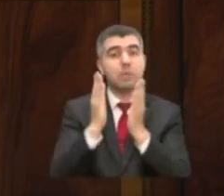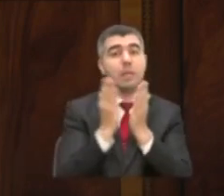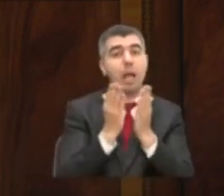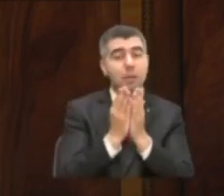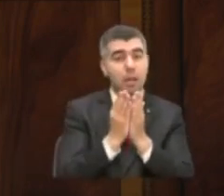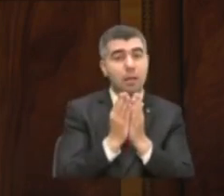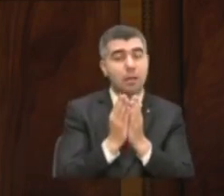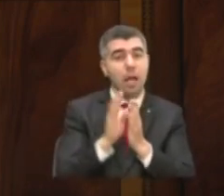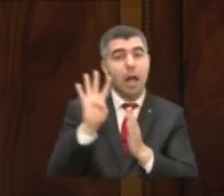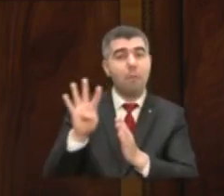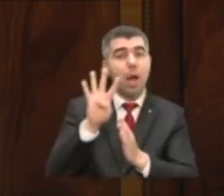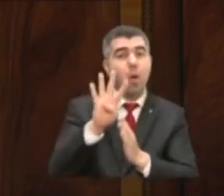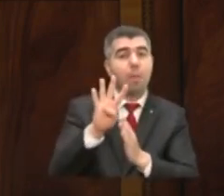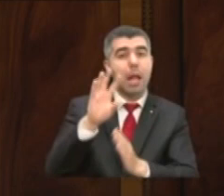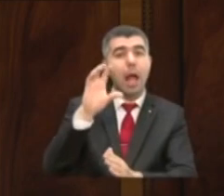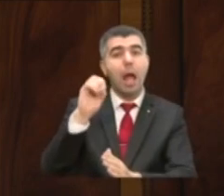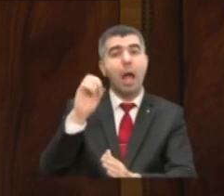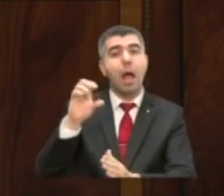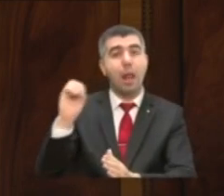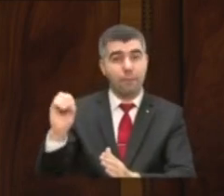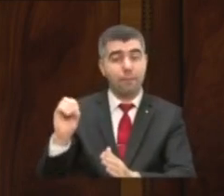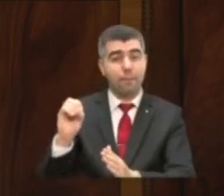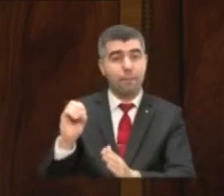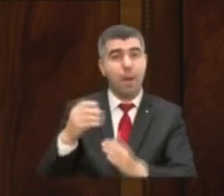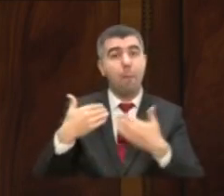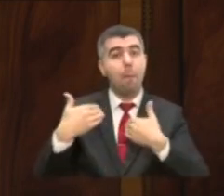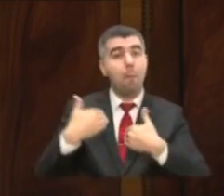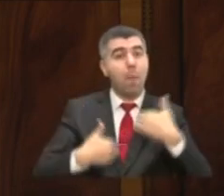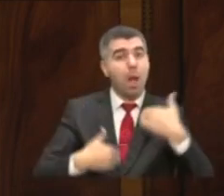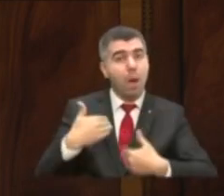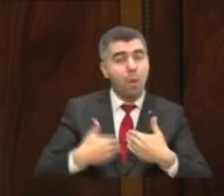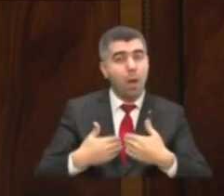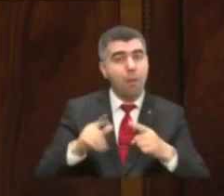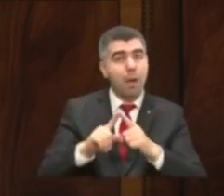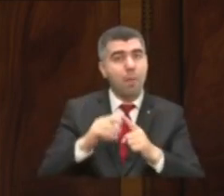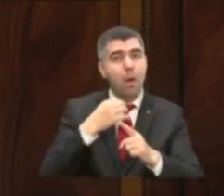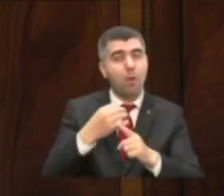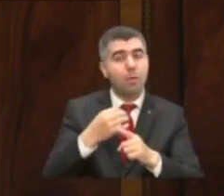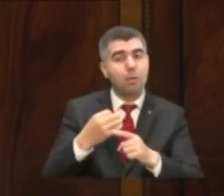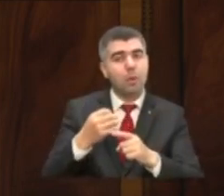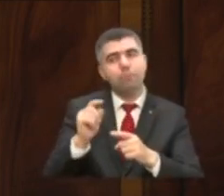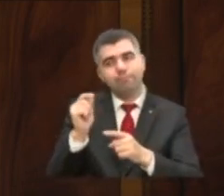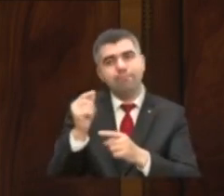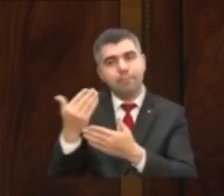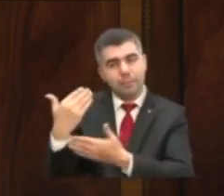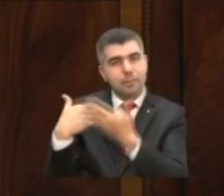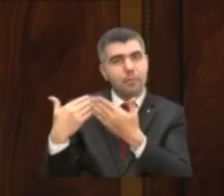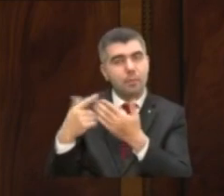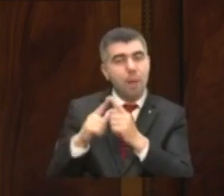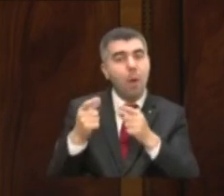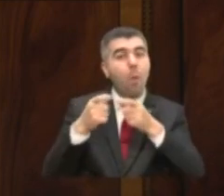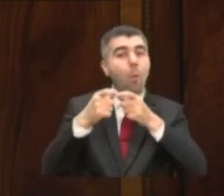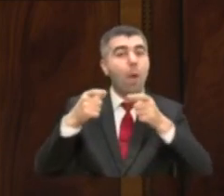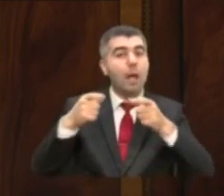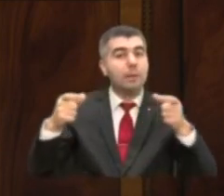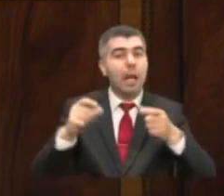حوالي 44 ألف شخص في وضعية إعاقة. وهذا الشيء راه دار غير فهاد كان شوية، ولكن التوسيع كان